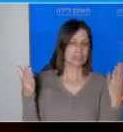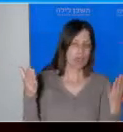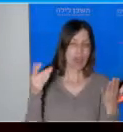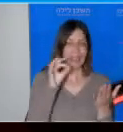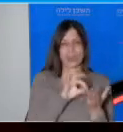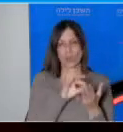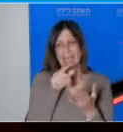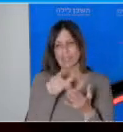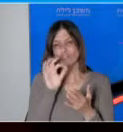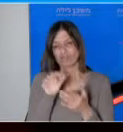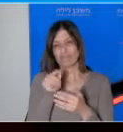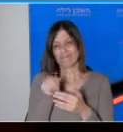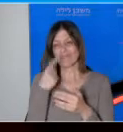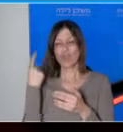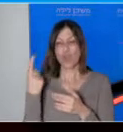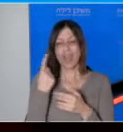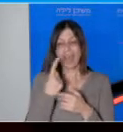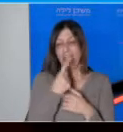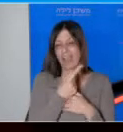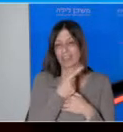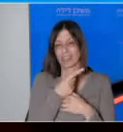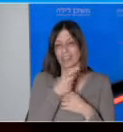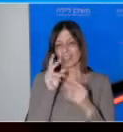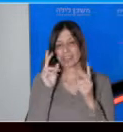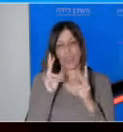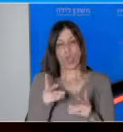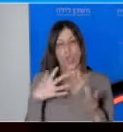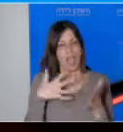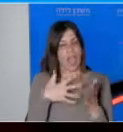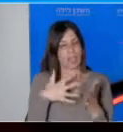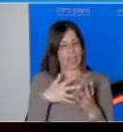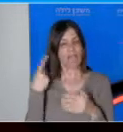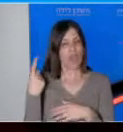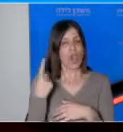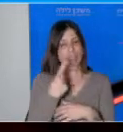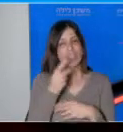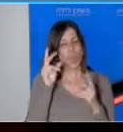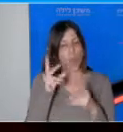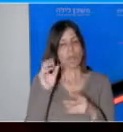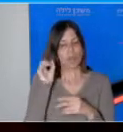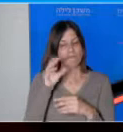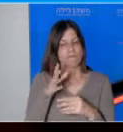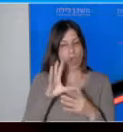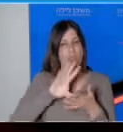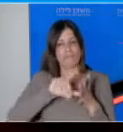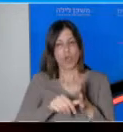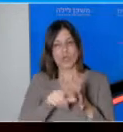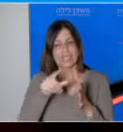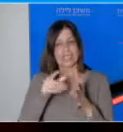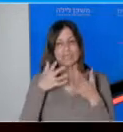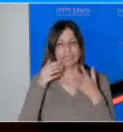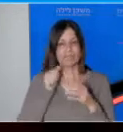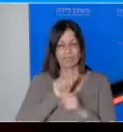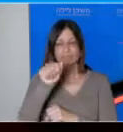הזאת שבה כל אחד יכול להיחקר, וכל אחד יכולים לבוא ולפרוץ לו את הטלפונים ולהזין